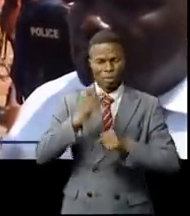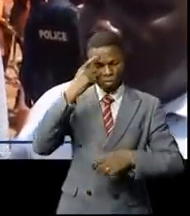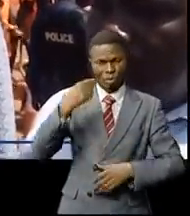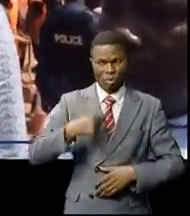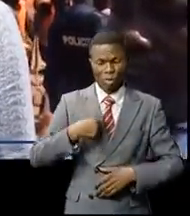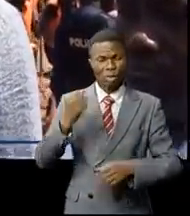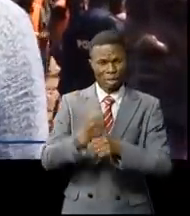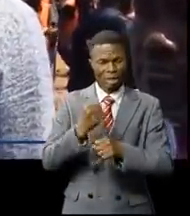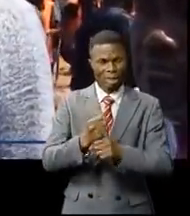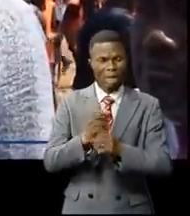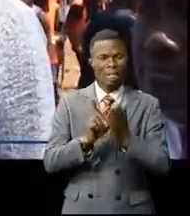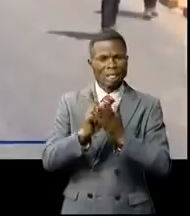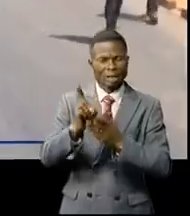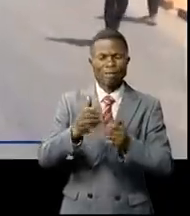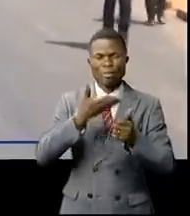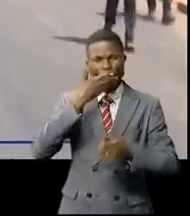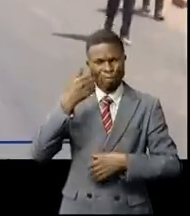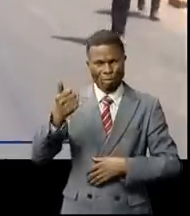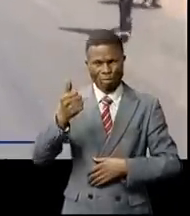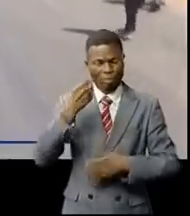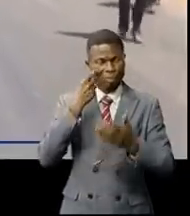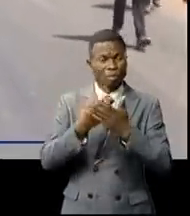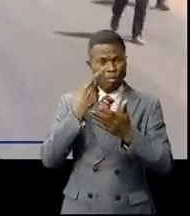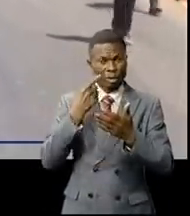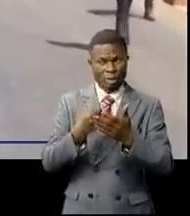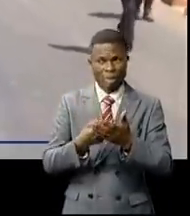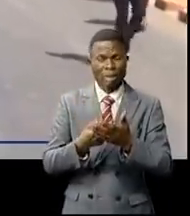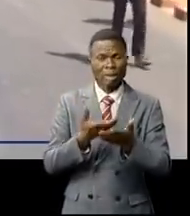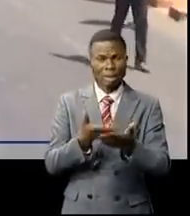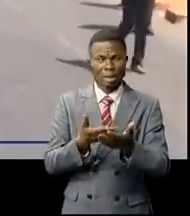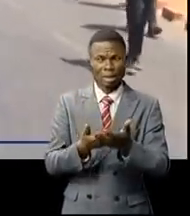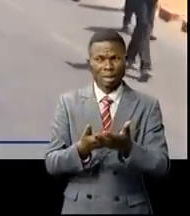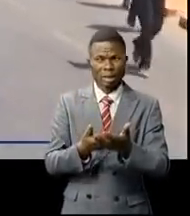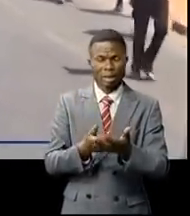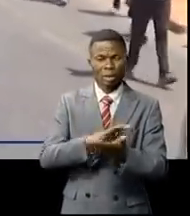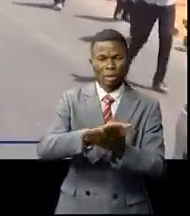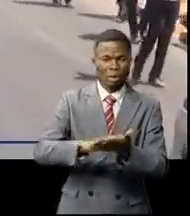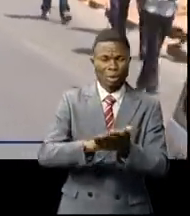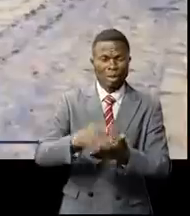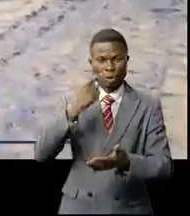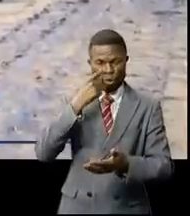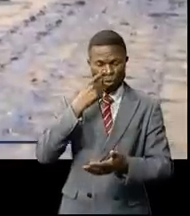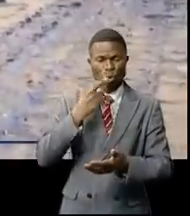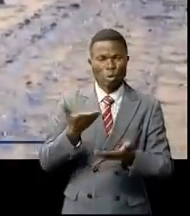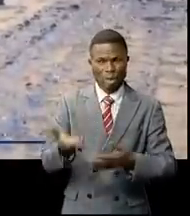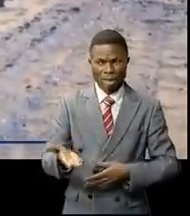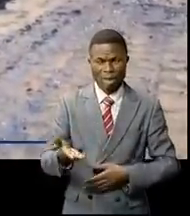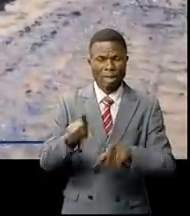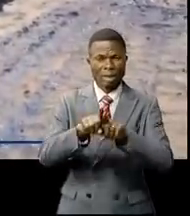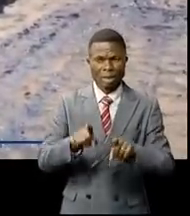être que les travaux évoluent comme il se doit et vient de constater qu'il y pose de l'asphalté